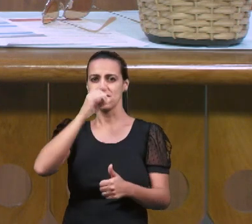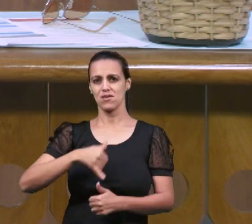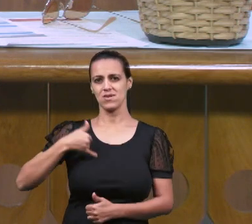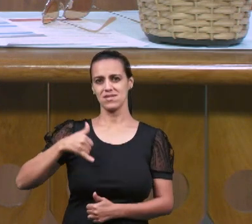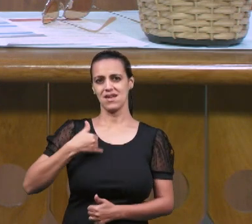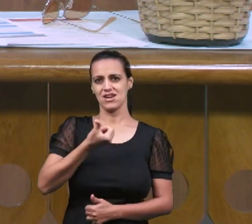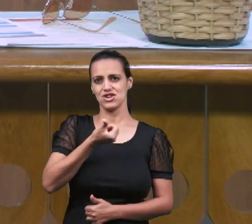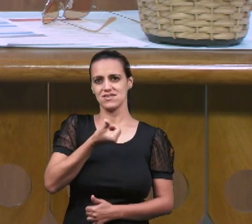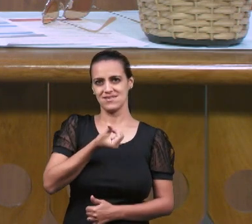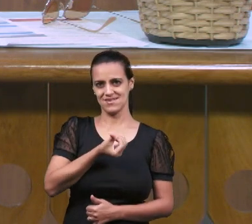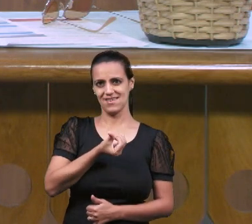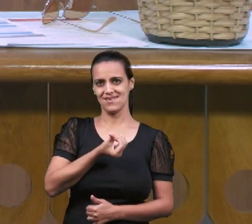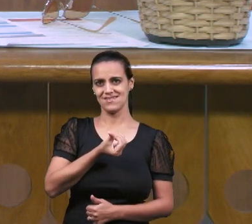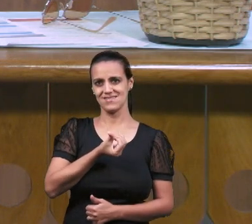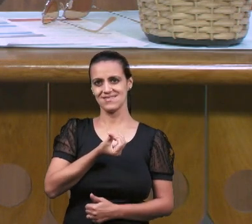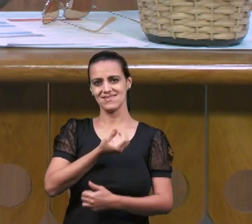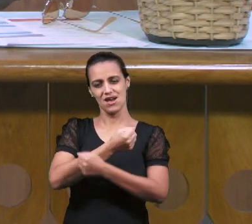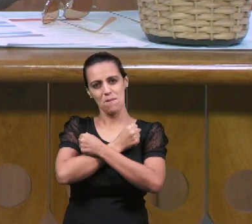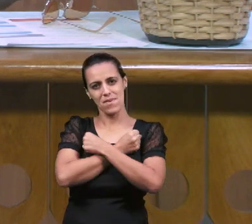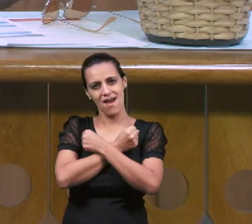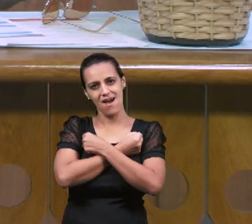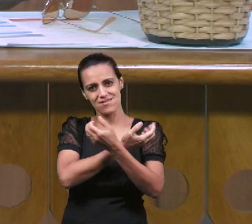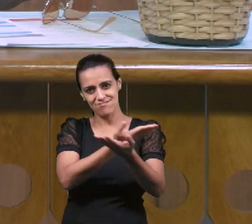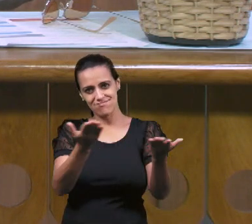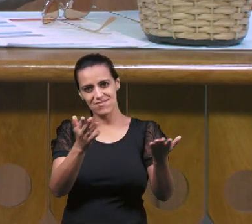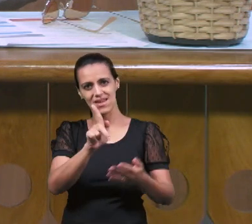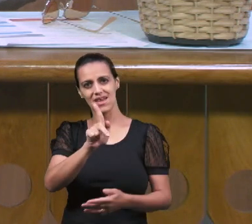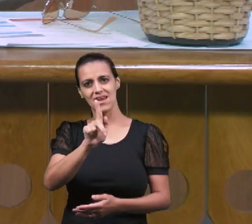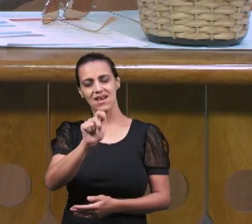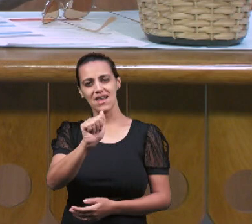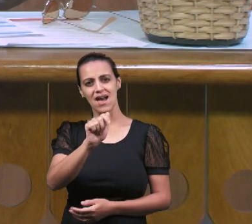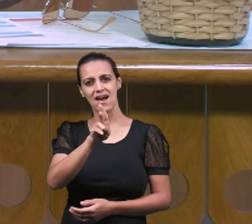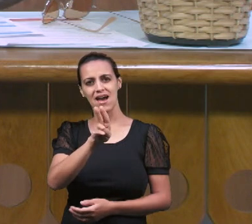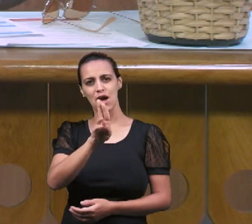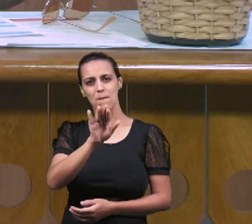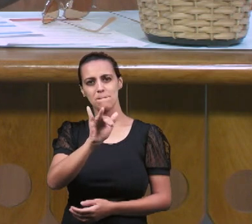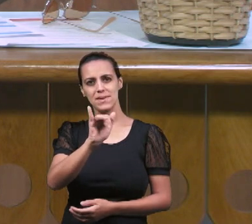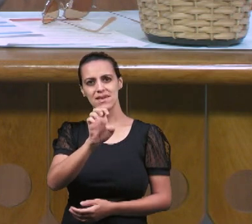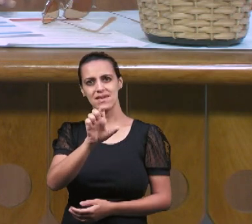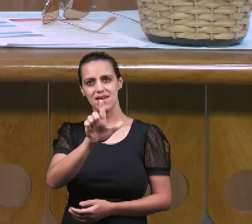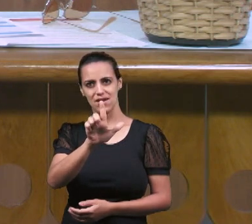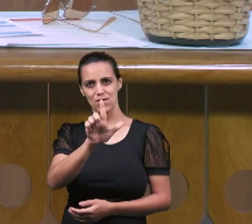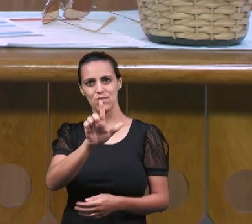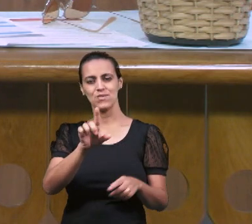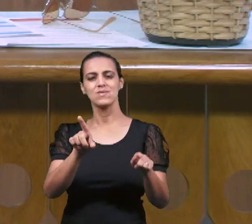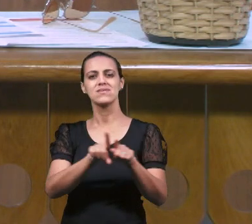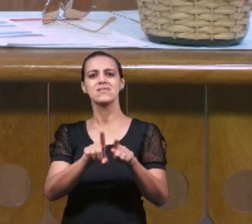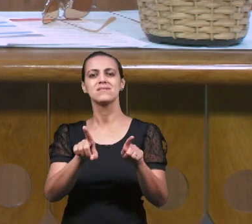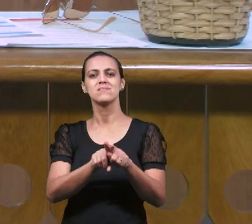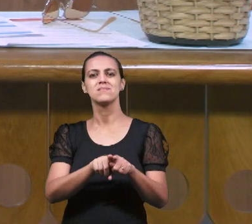Et nous saluons aussi Gabriel, et aussi Samora.